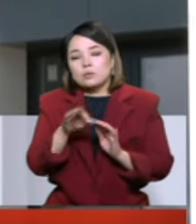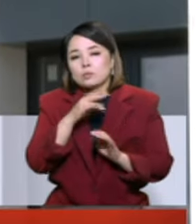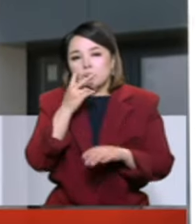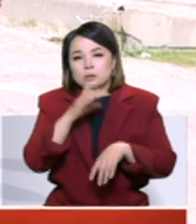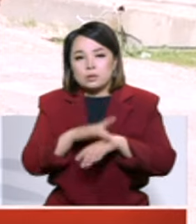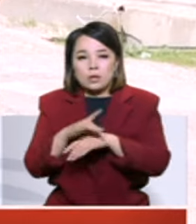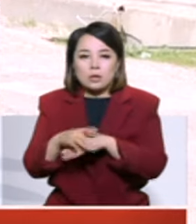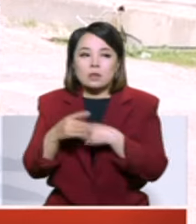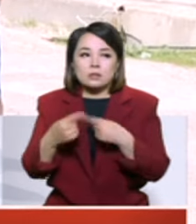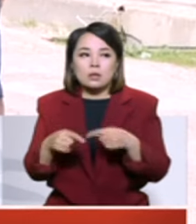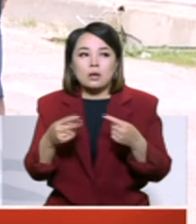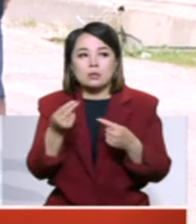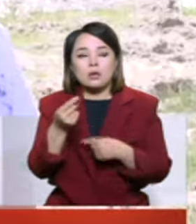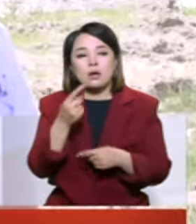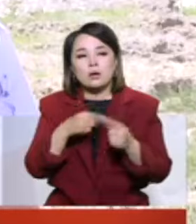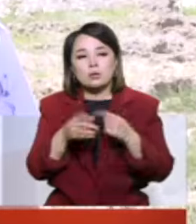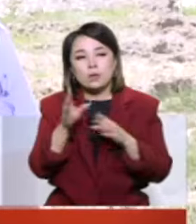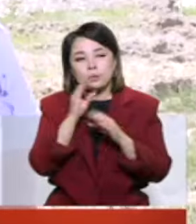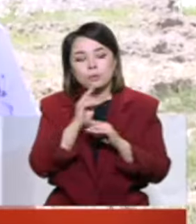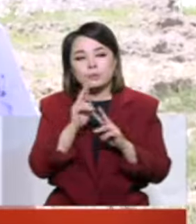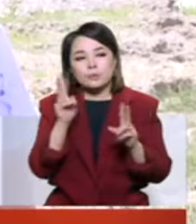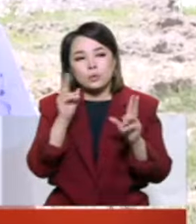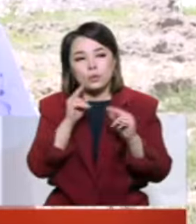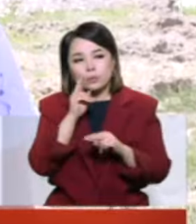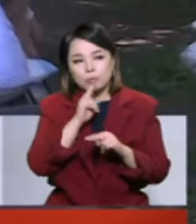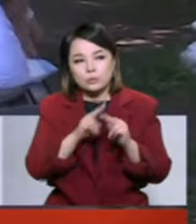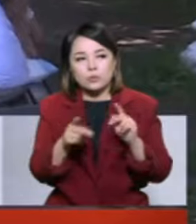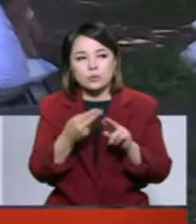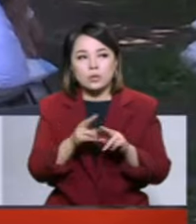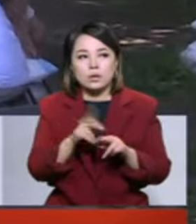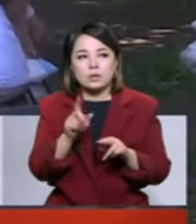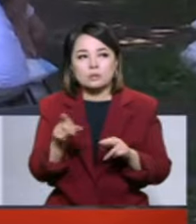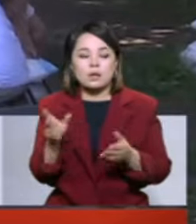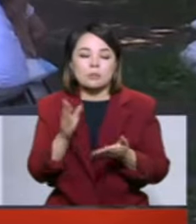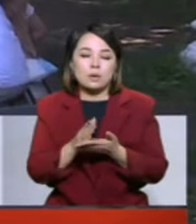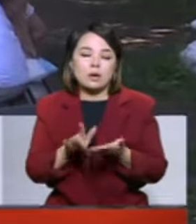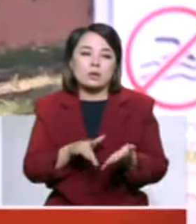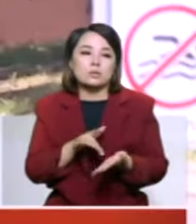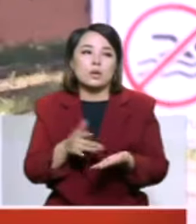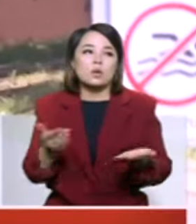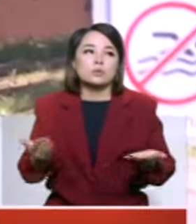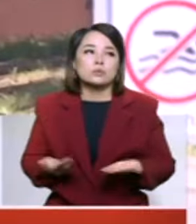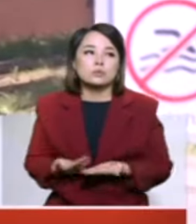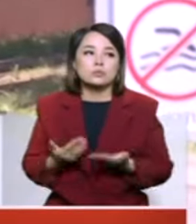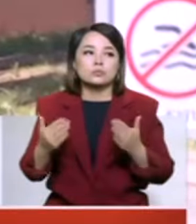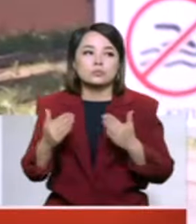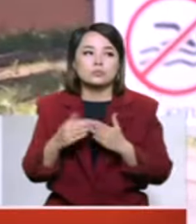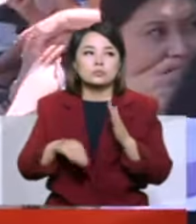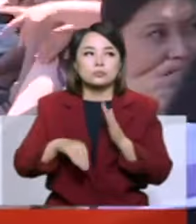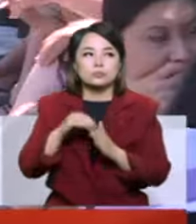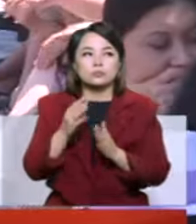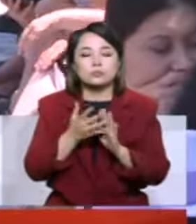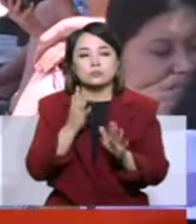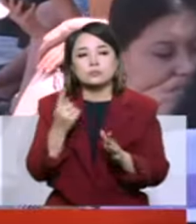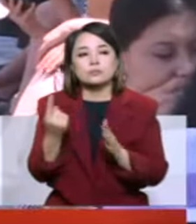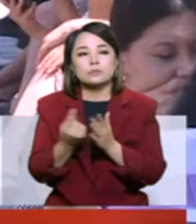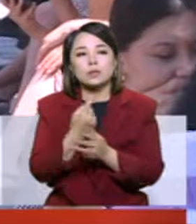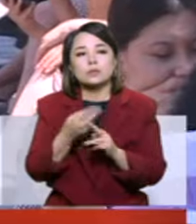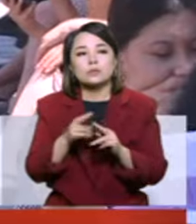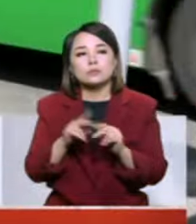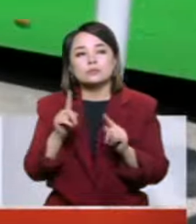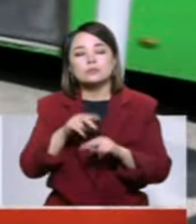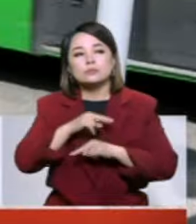жетерлік. Олардың кейбірі ақшасын қайтарып алса, көбі үмітін үзген үлескерлер. Осы ретте қала тұрғындарынан пәтер сатып аларда бірінші кезекте нені